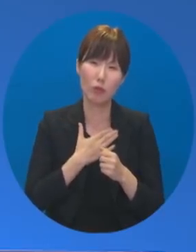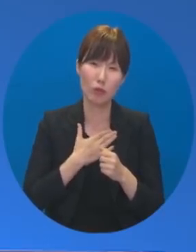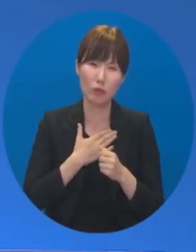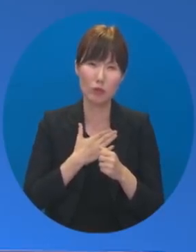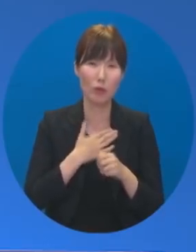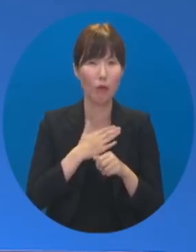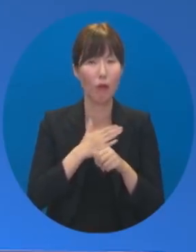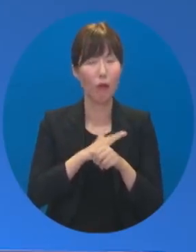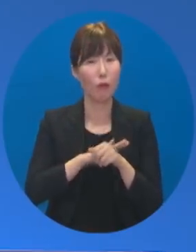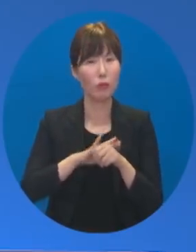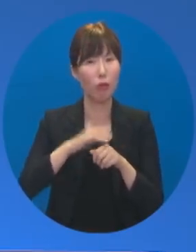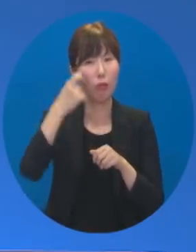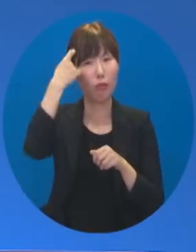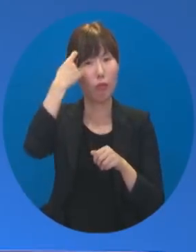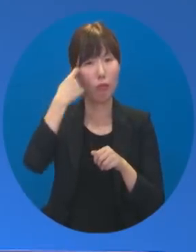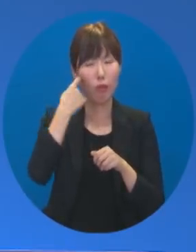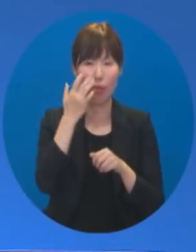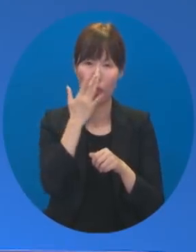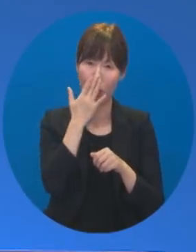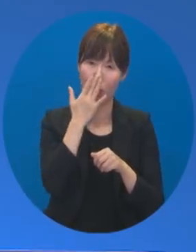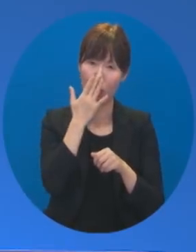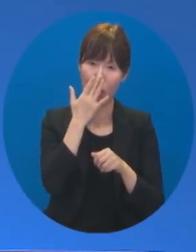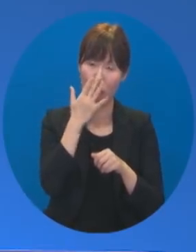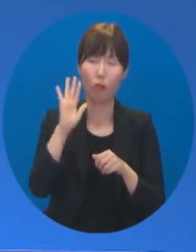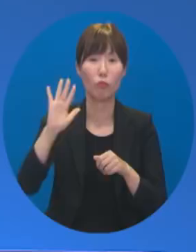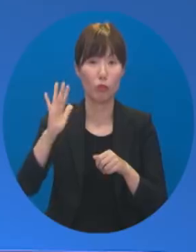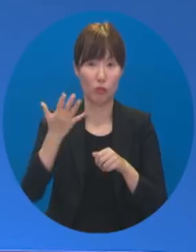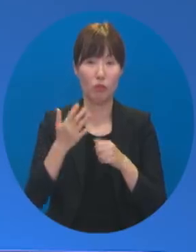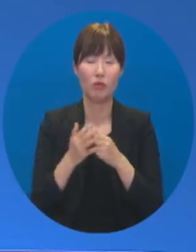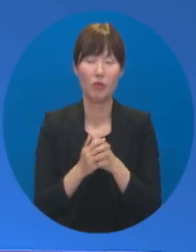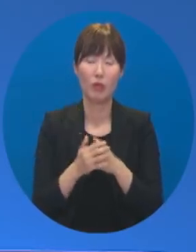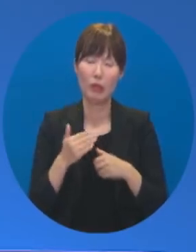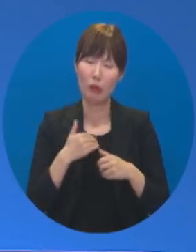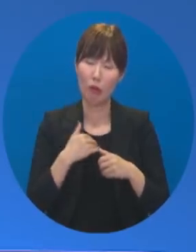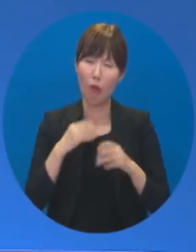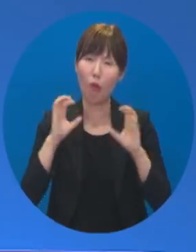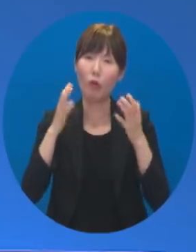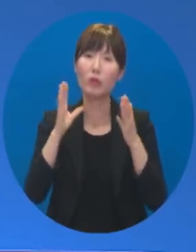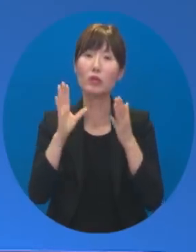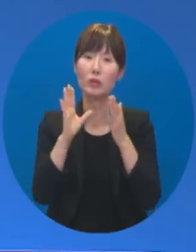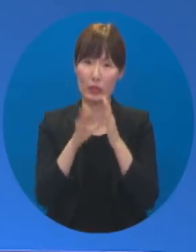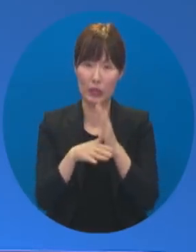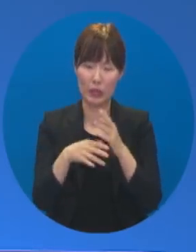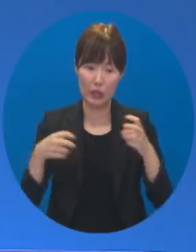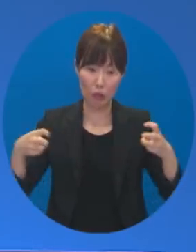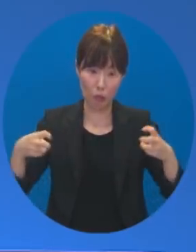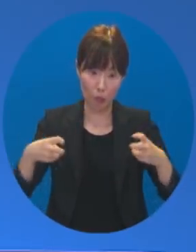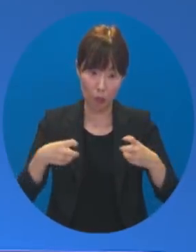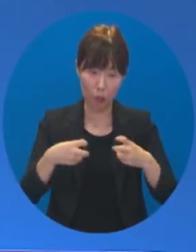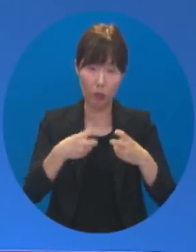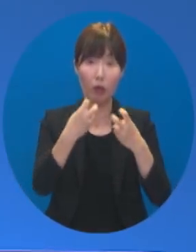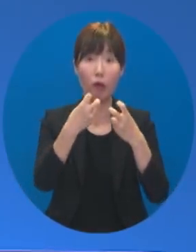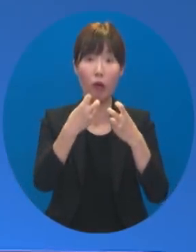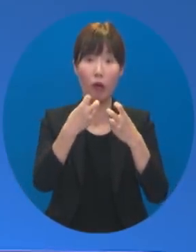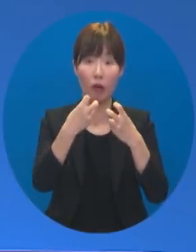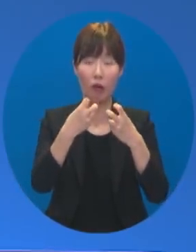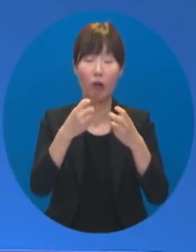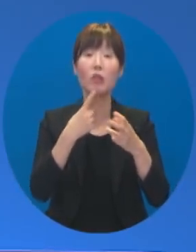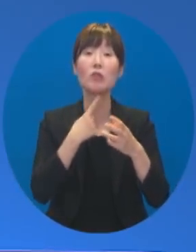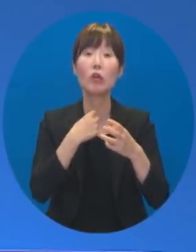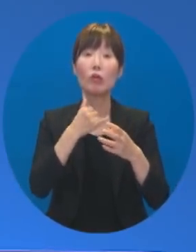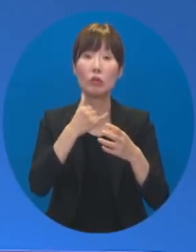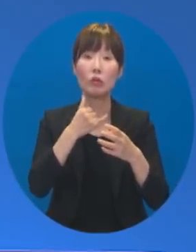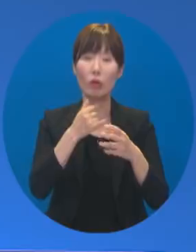모르잖아요. 제가 사실은 그 어렸을 때 자동차에 사고를 당했는데 이렇게 택시에